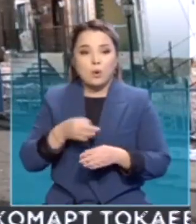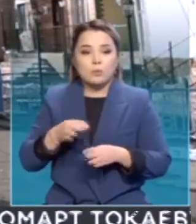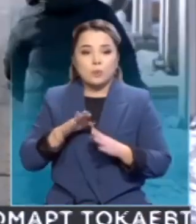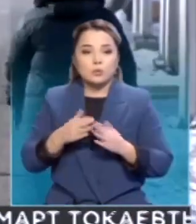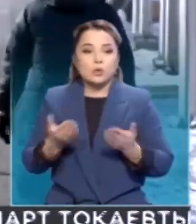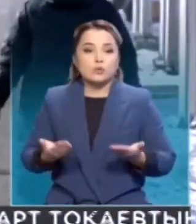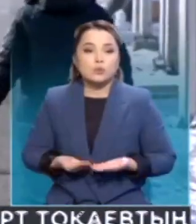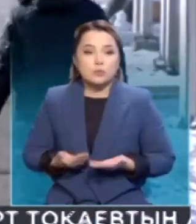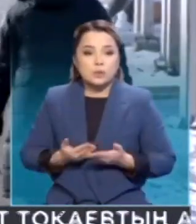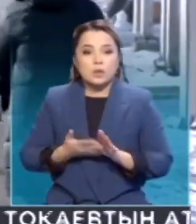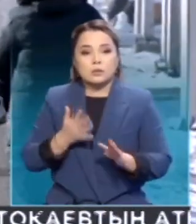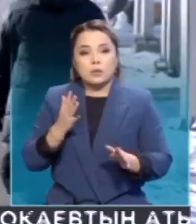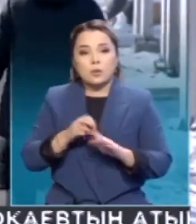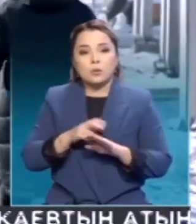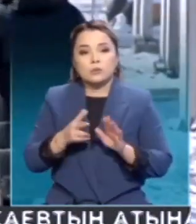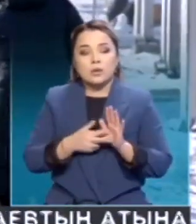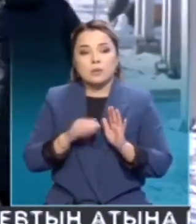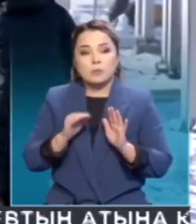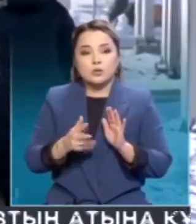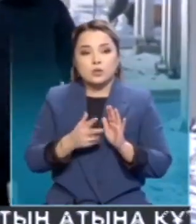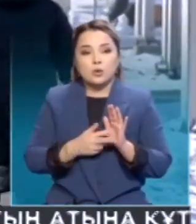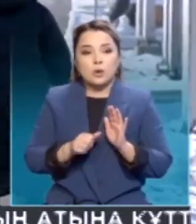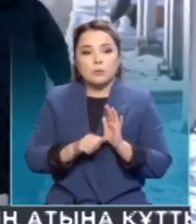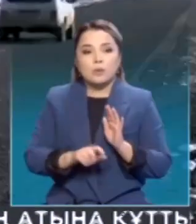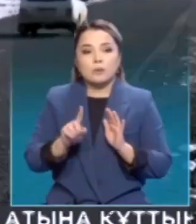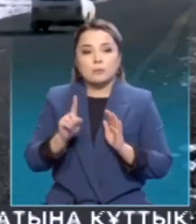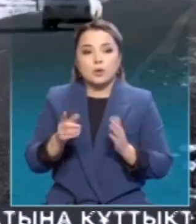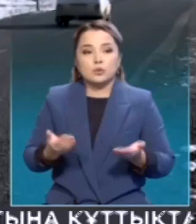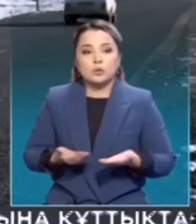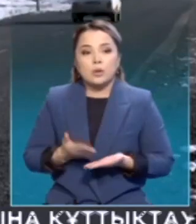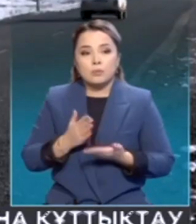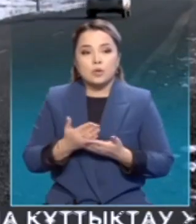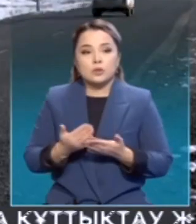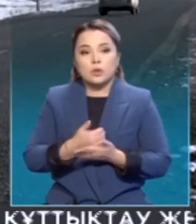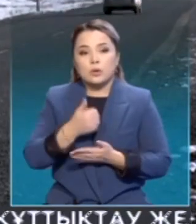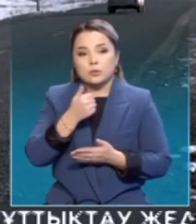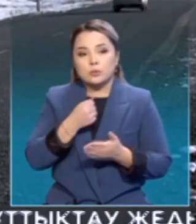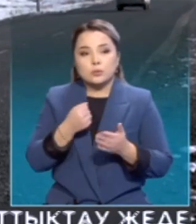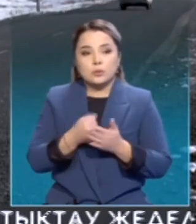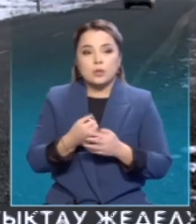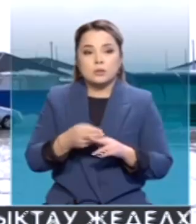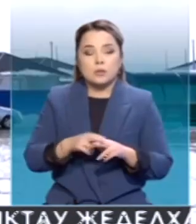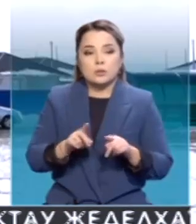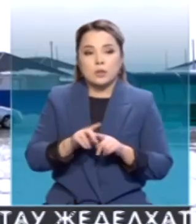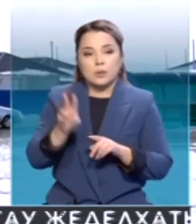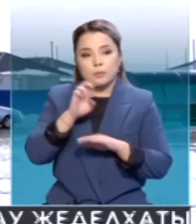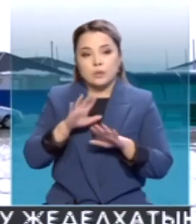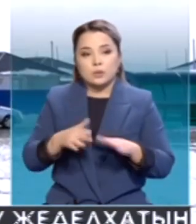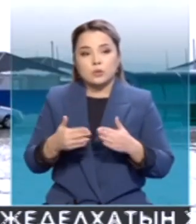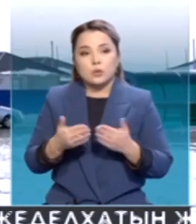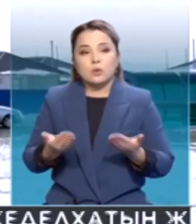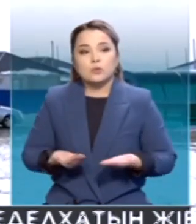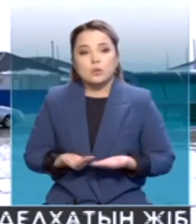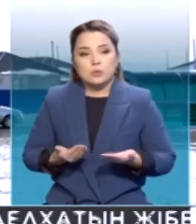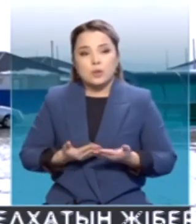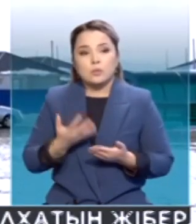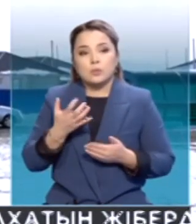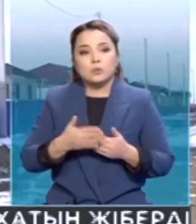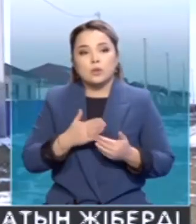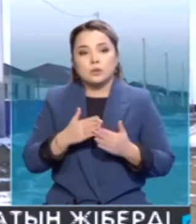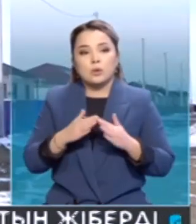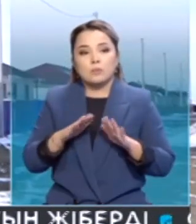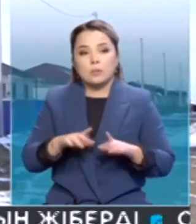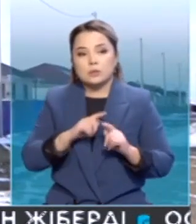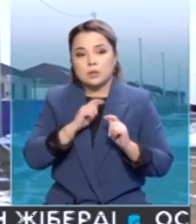үй кезегінде 18861 тұрғын тұр. Жаңа жылға дейін кезектегілерге мемлекеттік тұрғын үй қорынан 500-ге жуық